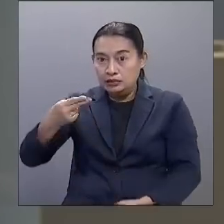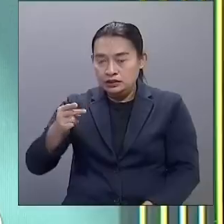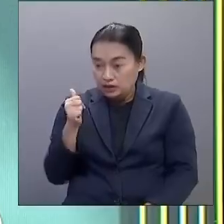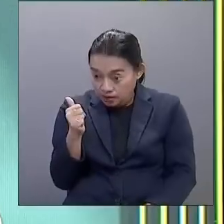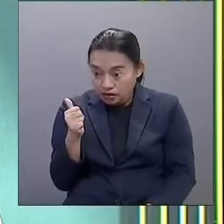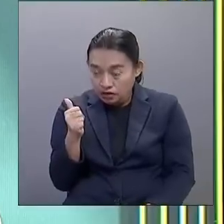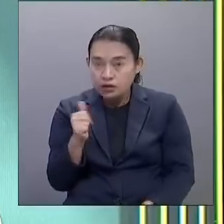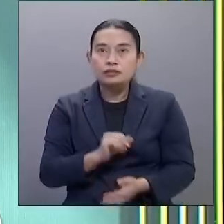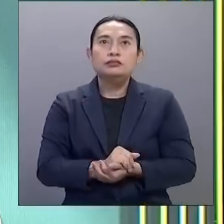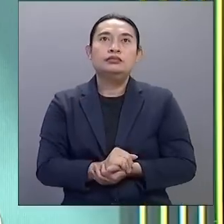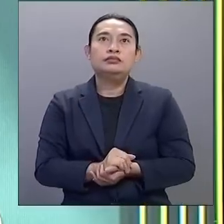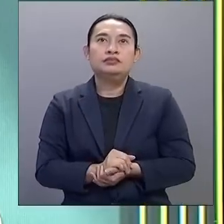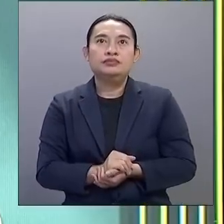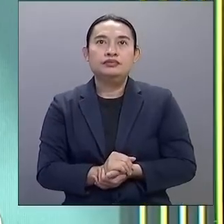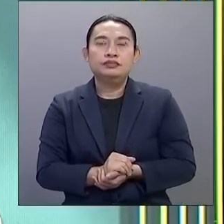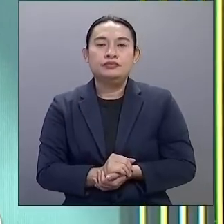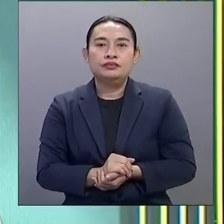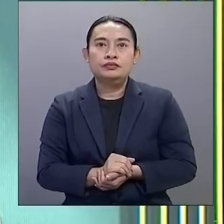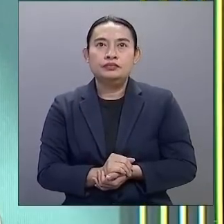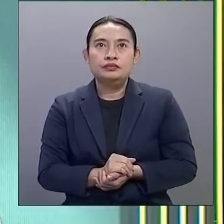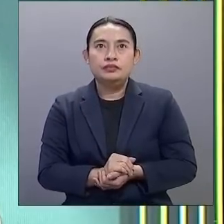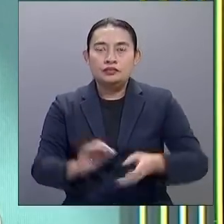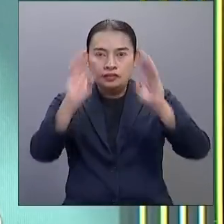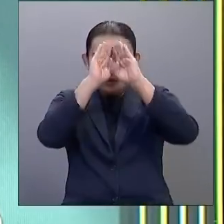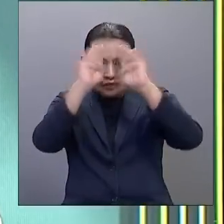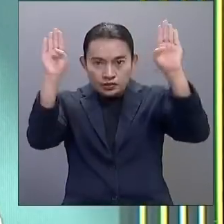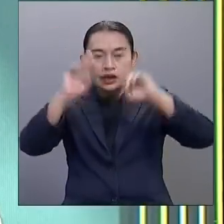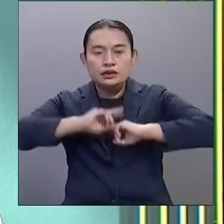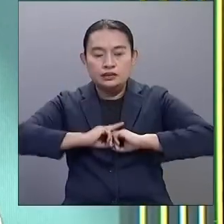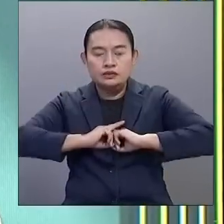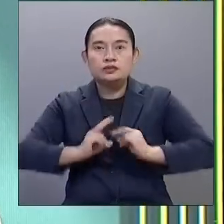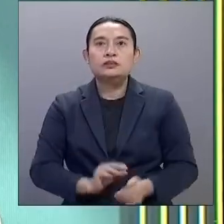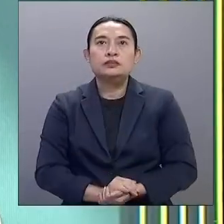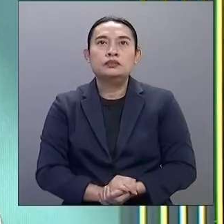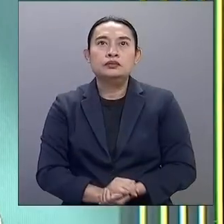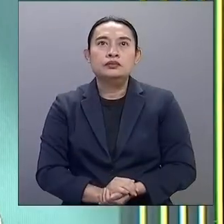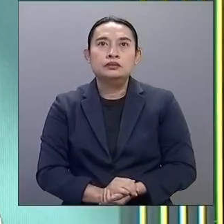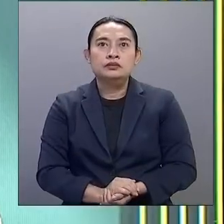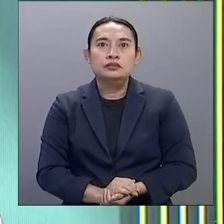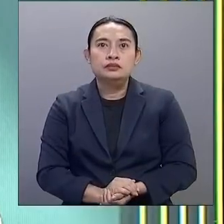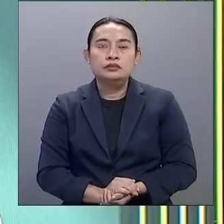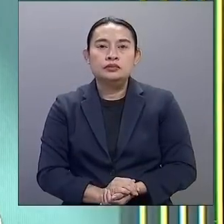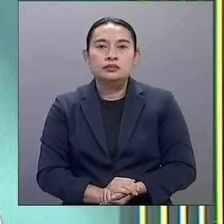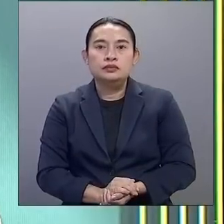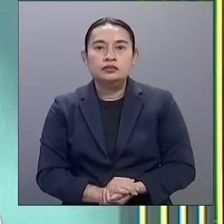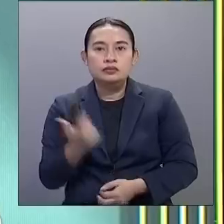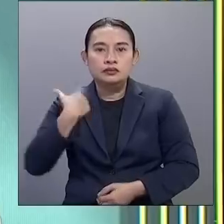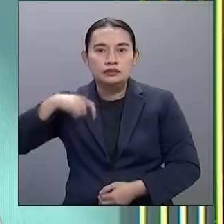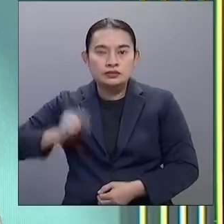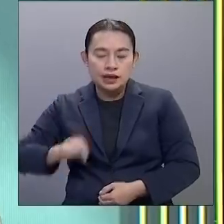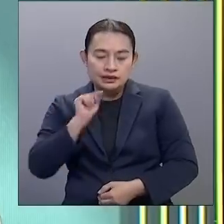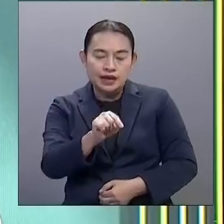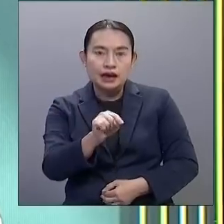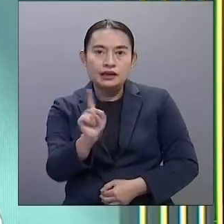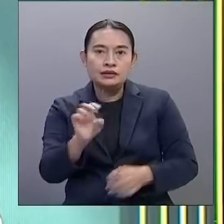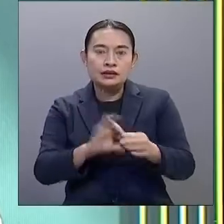ไหม อันนี้ผมในเอาจากประสบการณ์ของผมดีก่อนเนาะจากประสบการณ์ของผมเนี่ยในส่วนที่ศาลจะพิพากษาให้เนี่ยจะพิพากษา